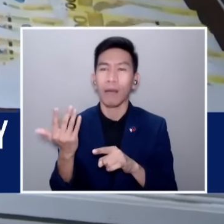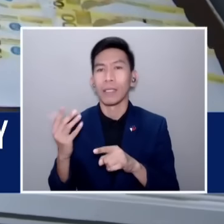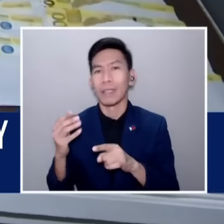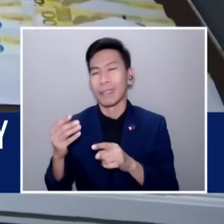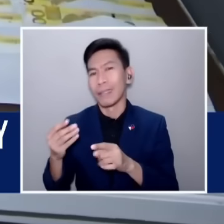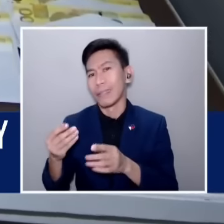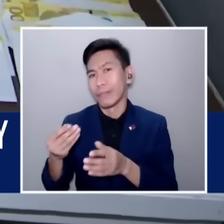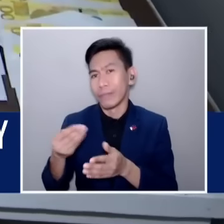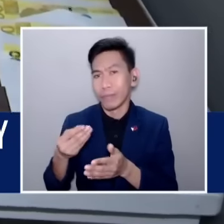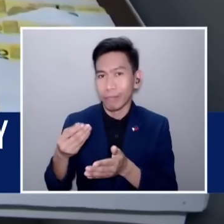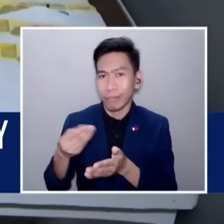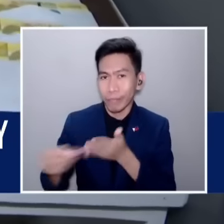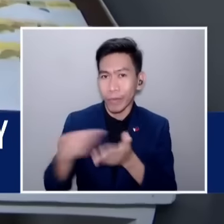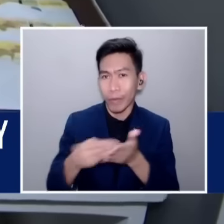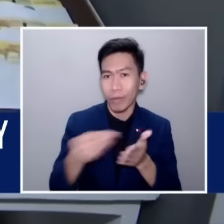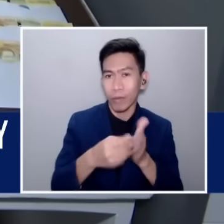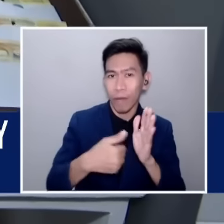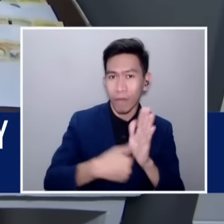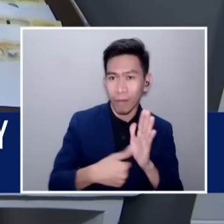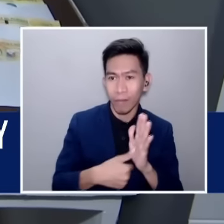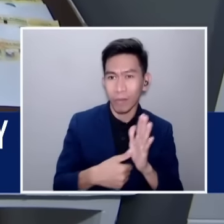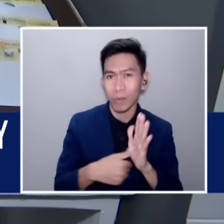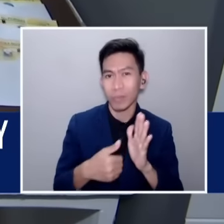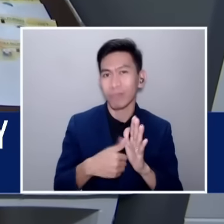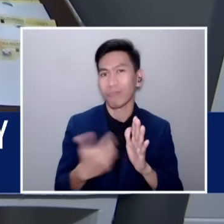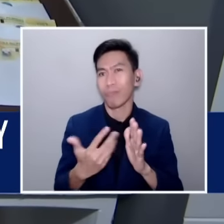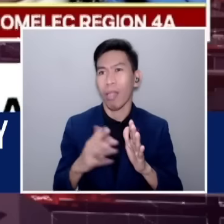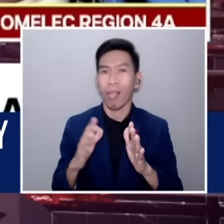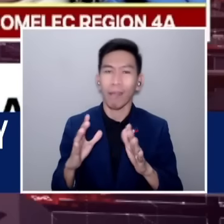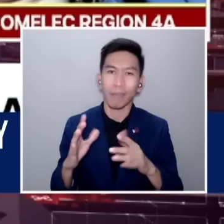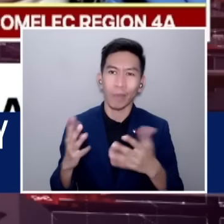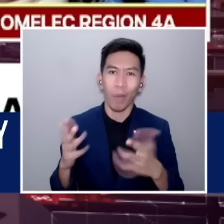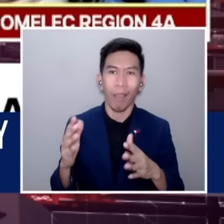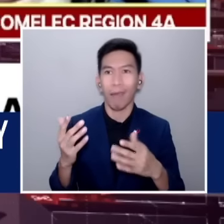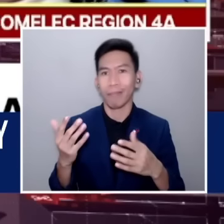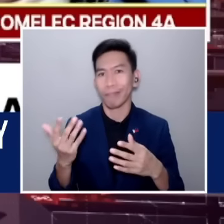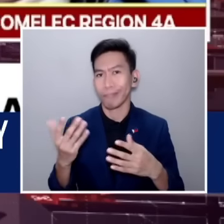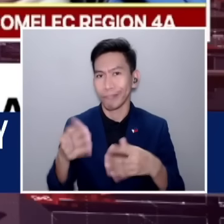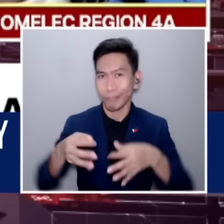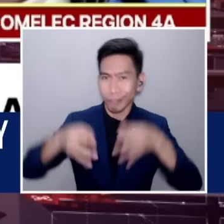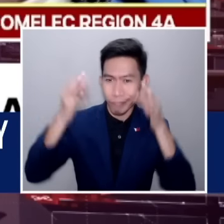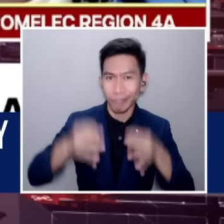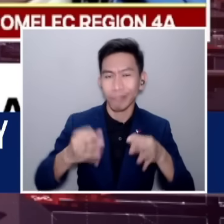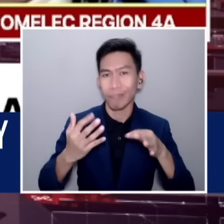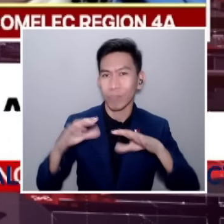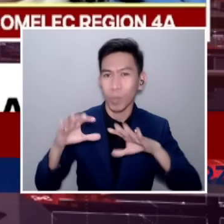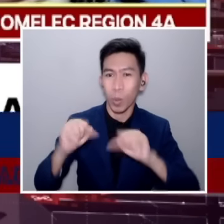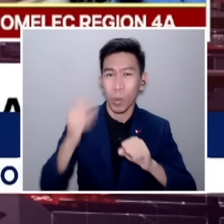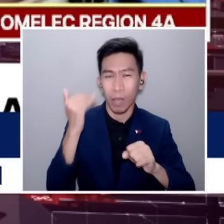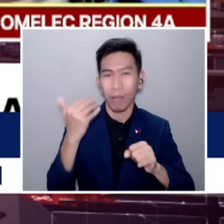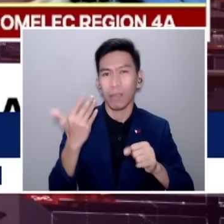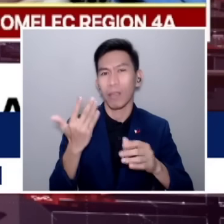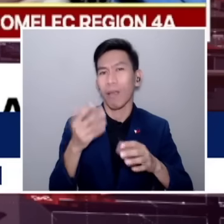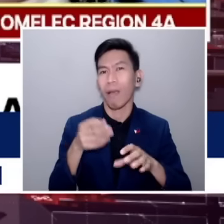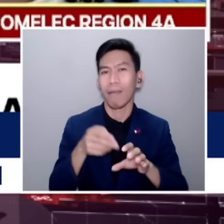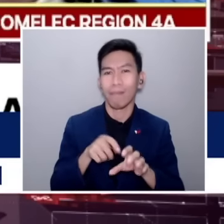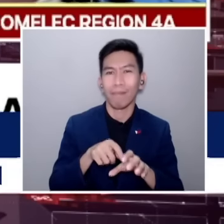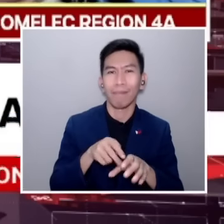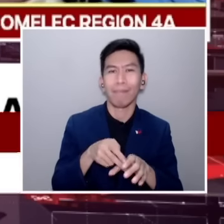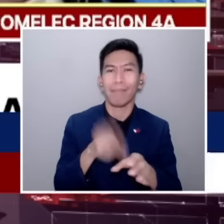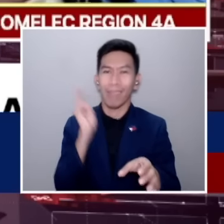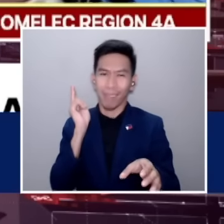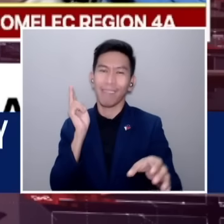madalas umaatras ang mga testigo pagkatapos ng panahon ng halalan. Siguro kaya sila nagfa-file kasi may init pa yung issue during